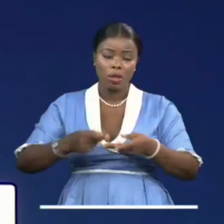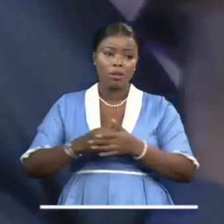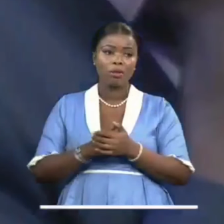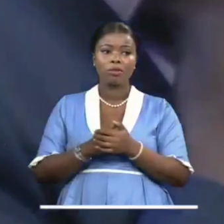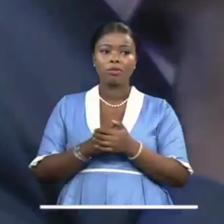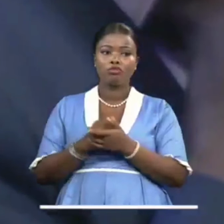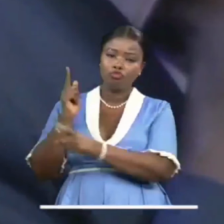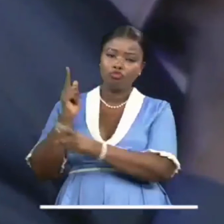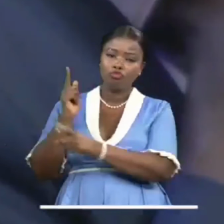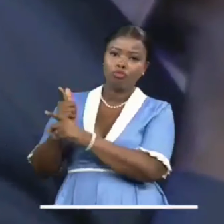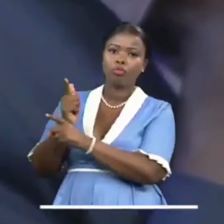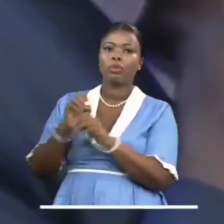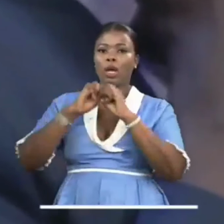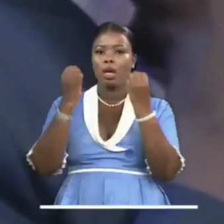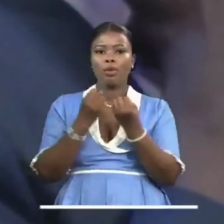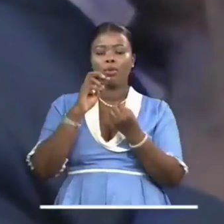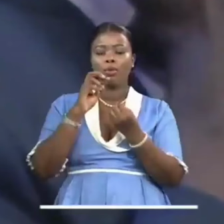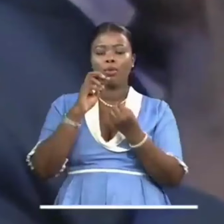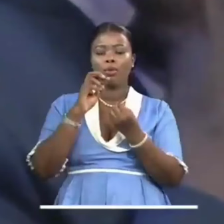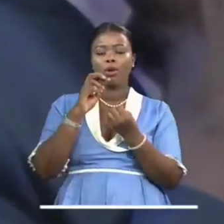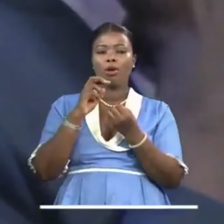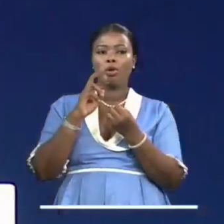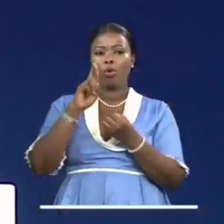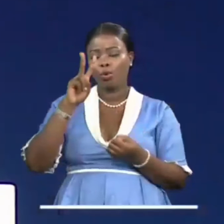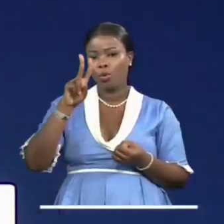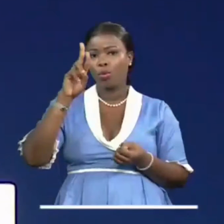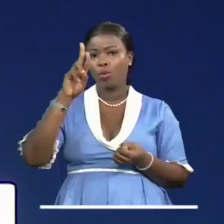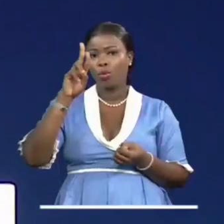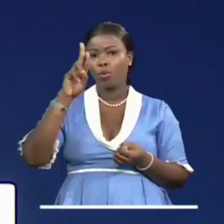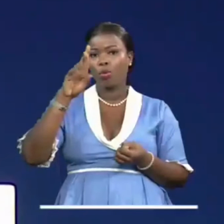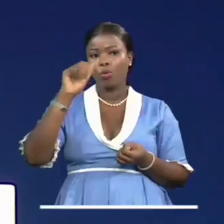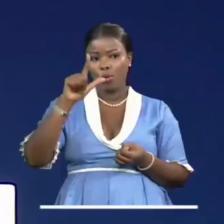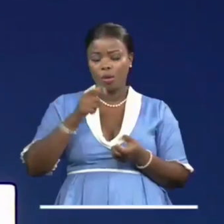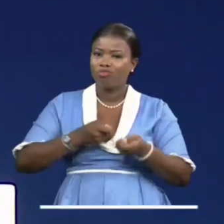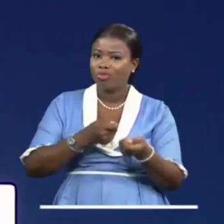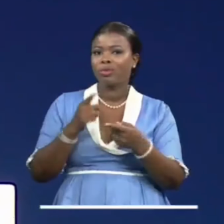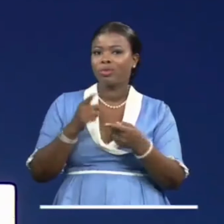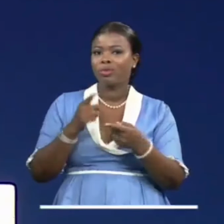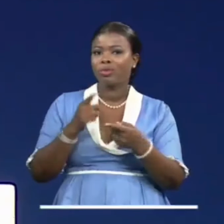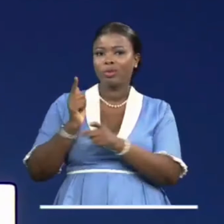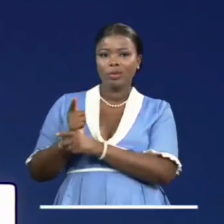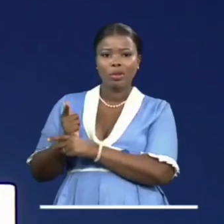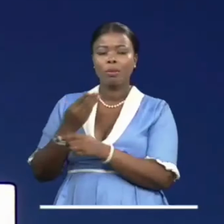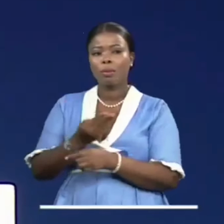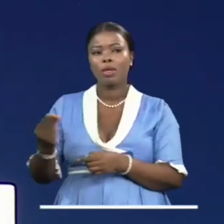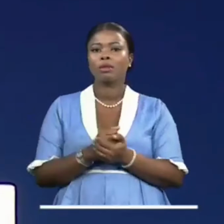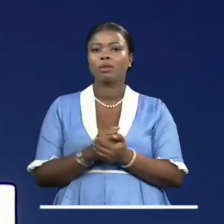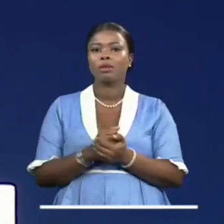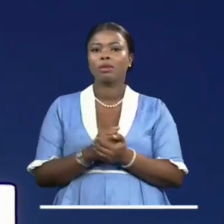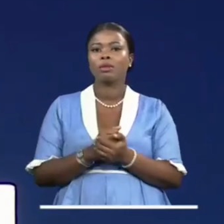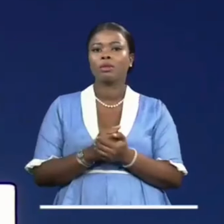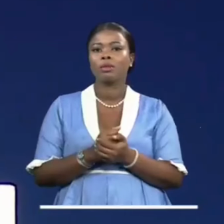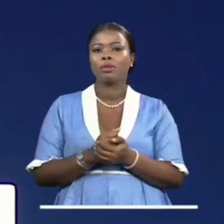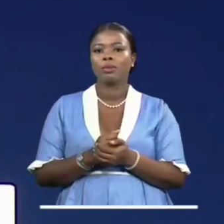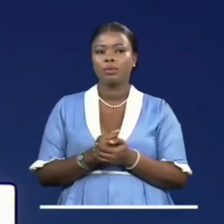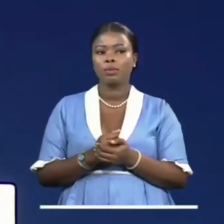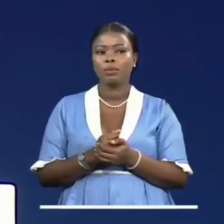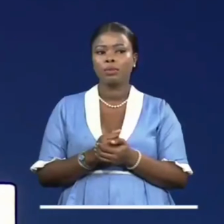tout ce qui est équipement rural mécanisation de l'agriculture renforcement des intrants renforcement de la maîtrise de